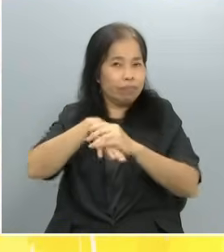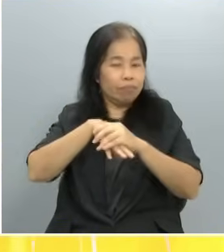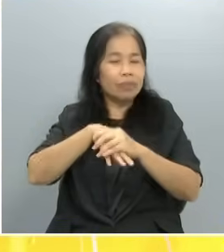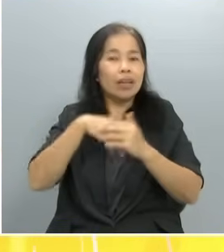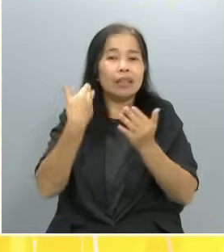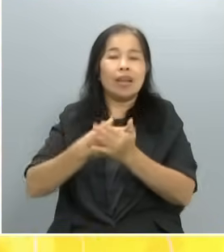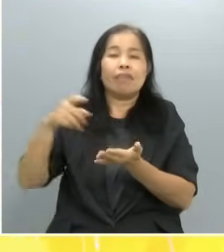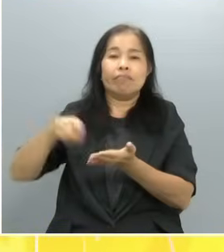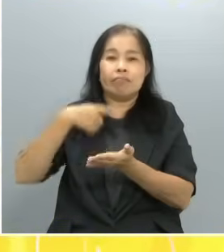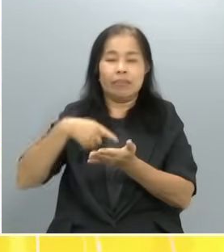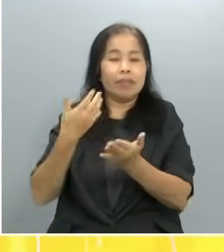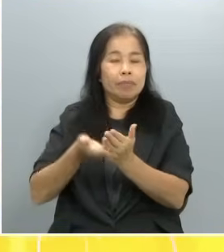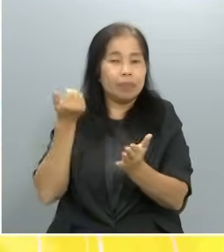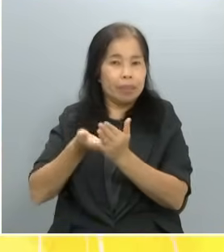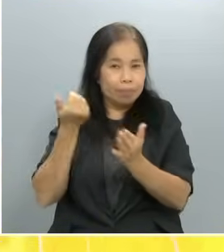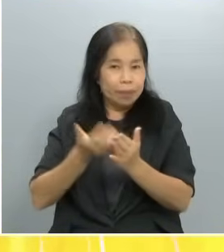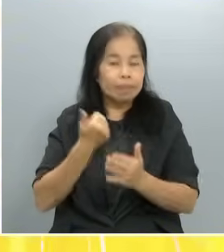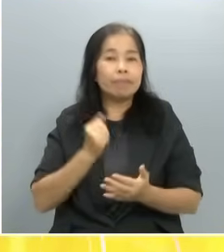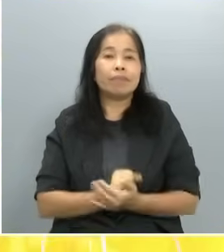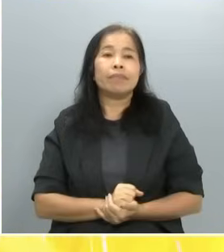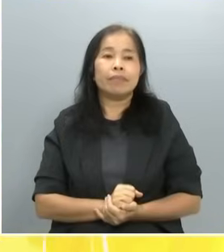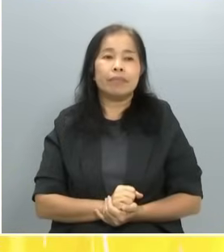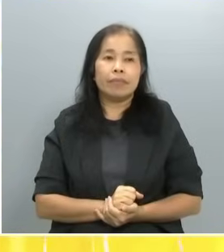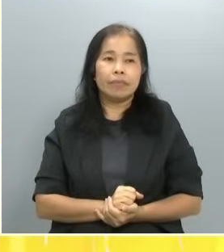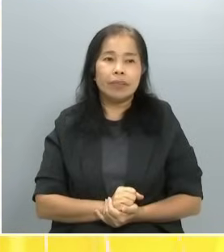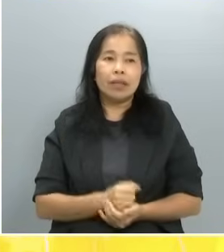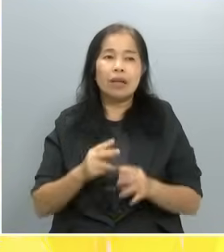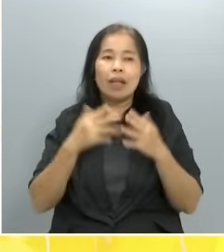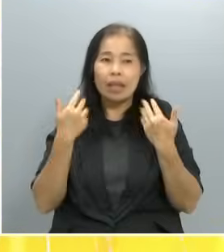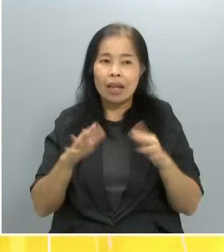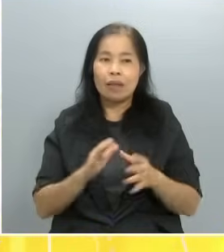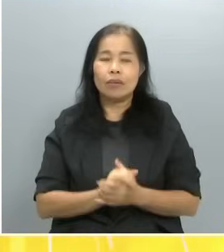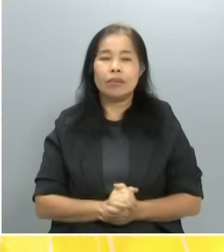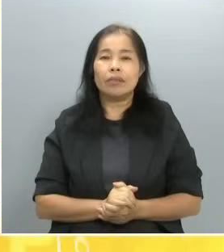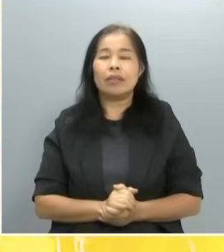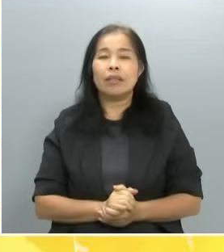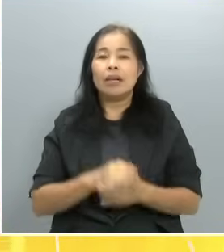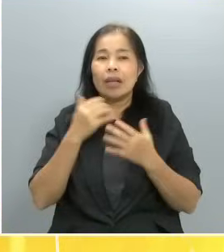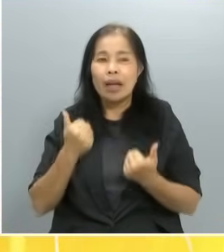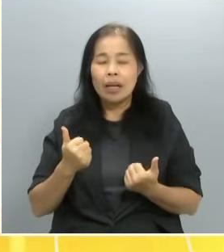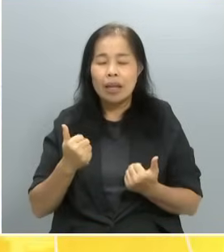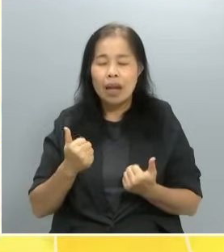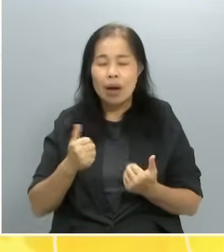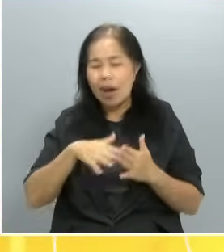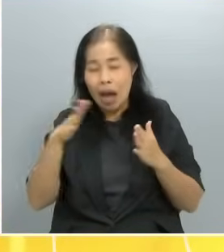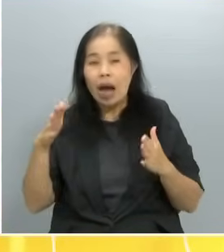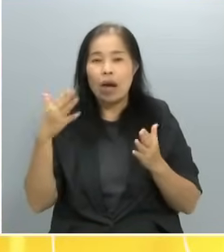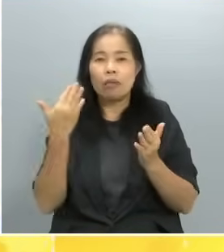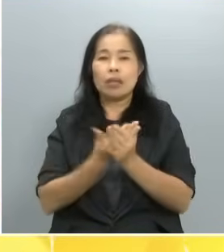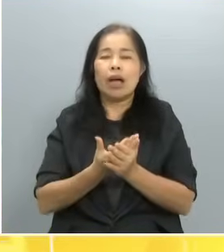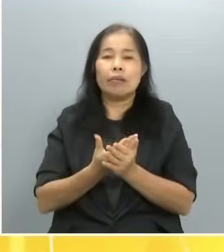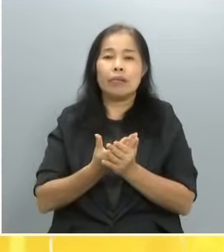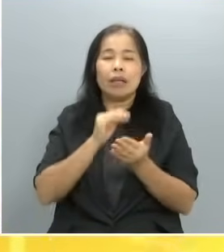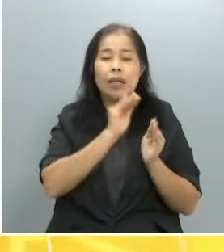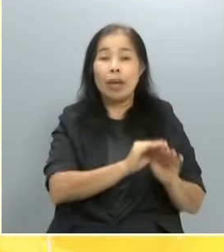ยังได้เลยท่านผู้ชมฮะก็เป็นอันว่าเสร็จสรรพกลายเป็นว่ารู้ตัวอีกทีเงินในบัญชีที่เป็นเงินเก็บ